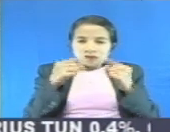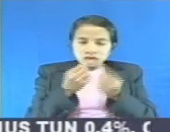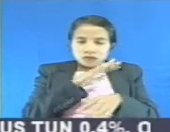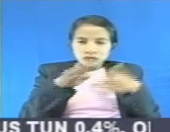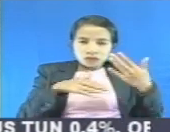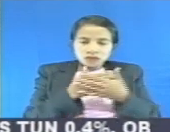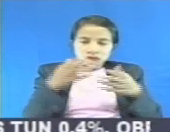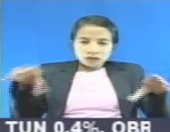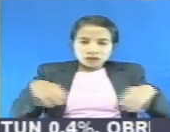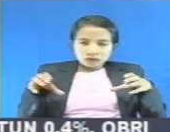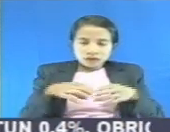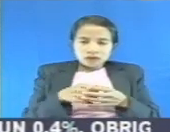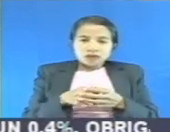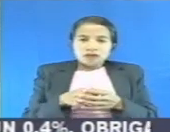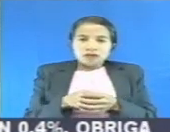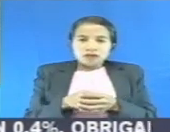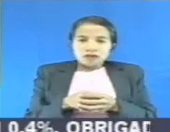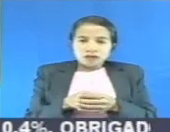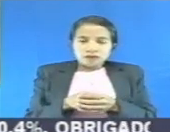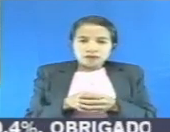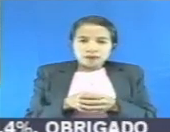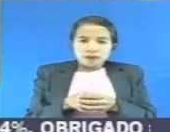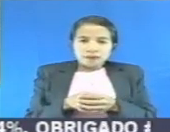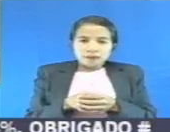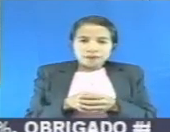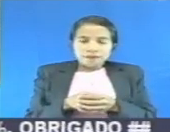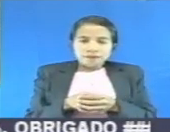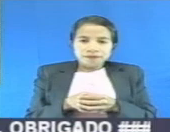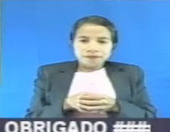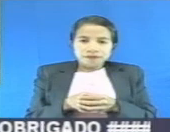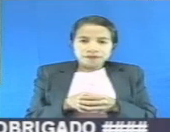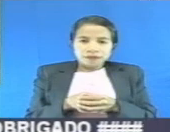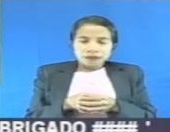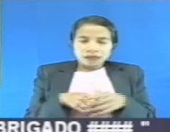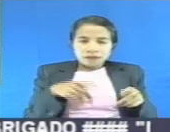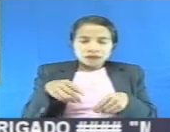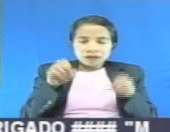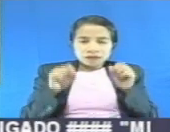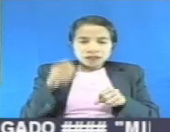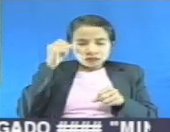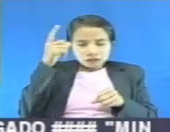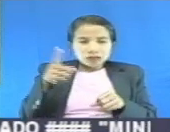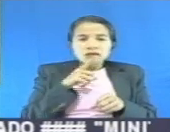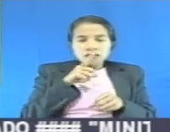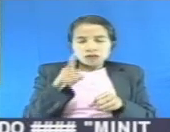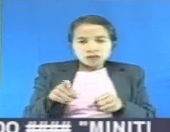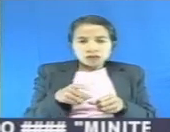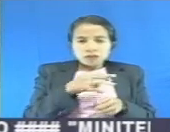para nem. Ato ande a dores mensuai. Semana se vê o cooperante Tebes,